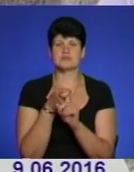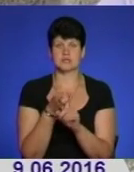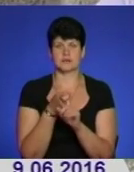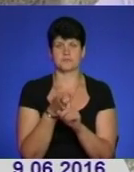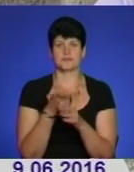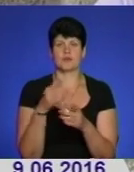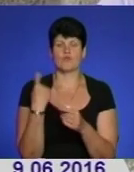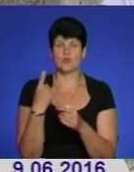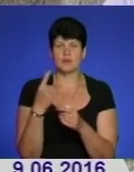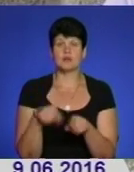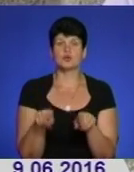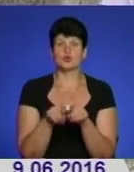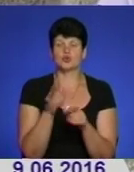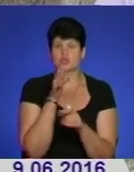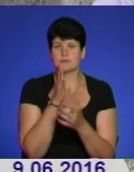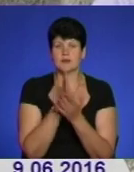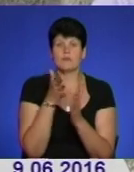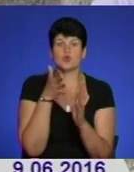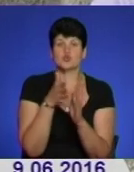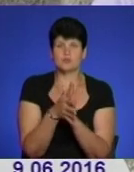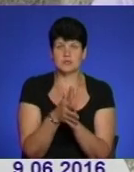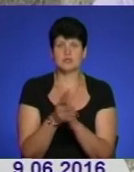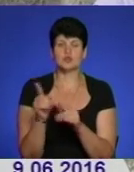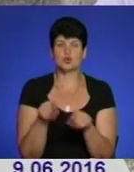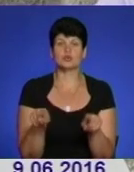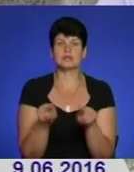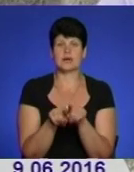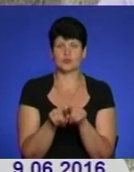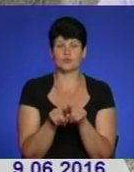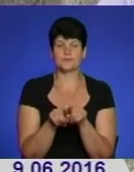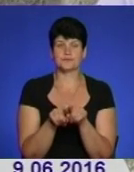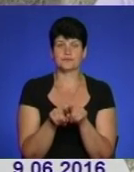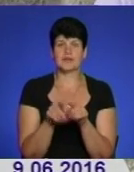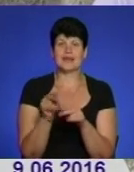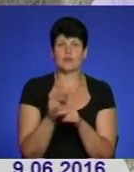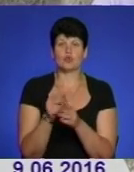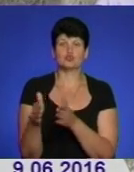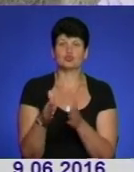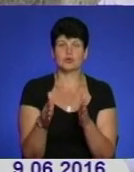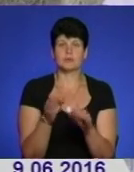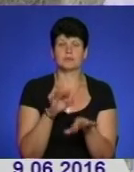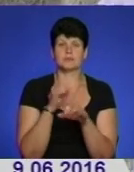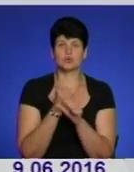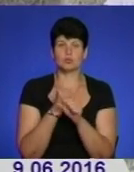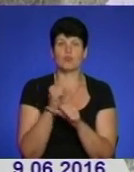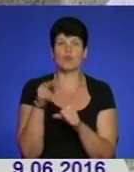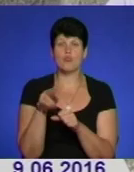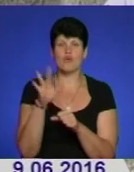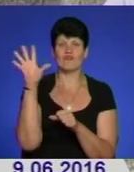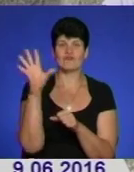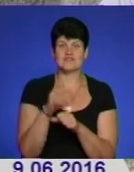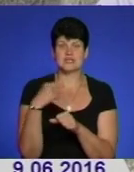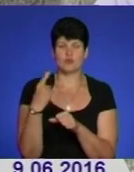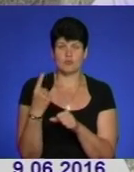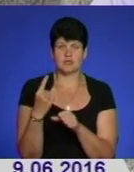області. Але одночасно ми маємо розуміти, що подібну стратегію ремонту доріг ми здійснюємо по всій області. І в даному